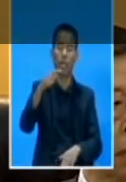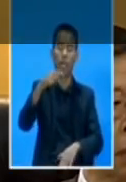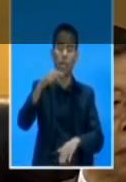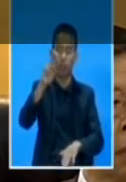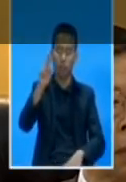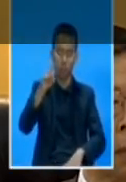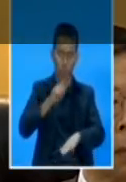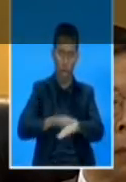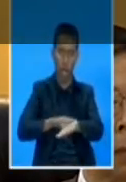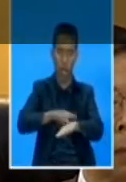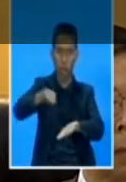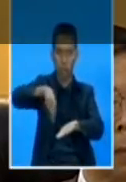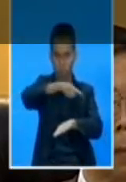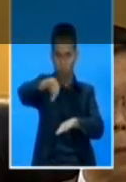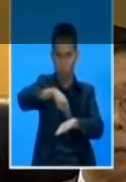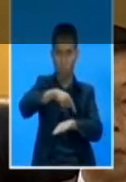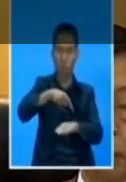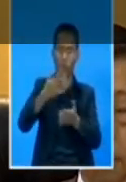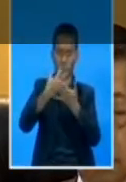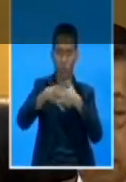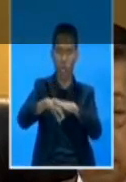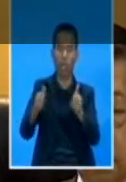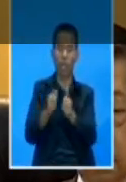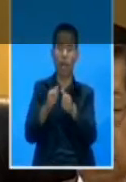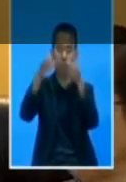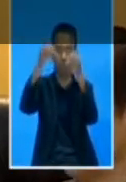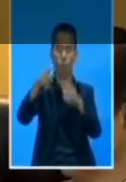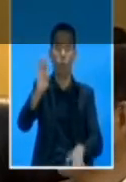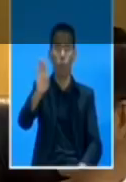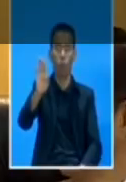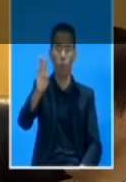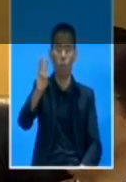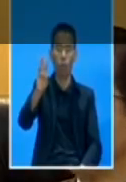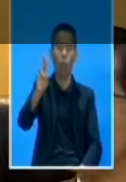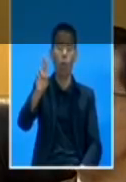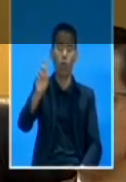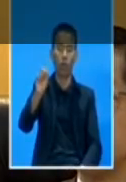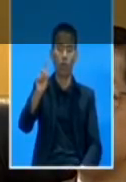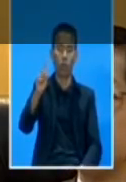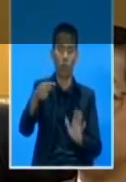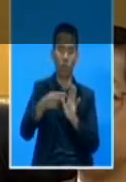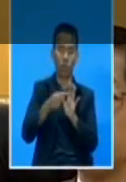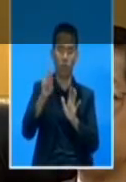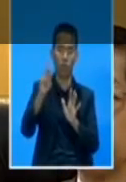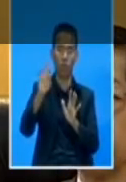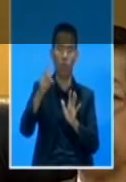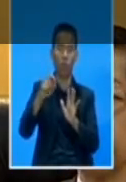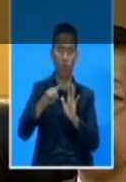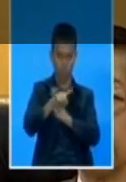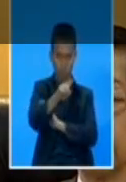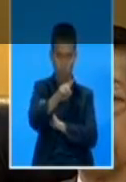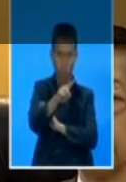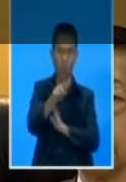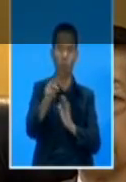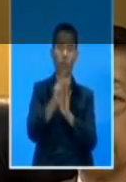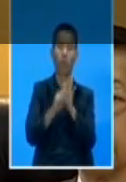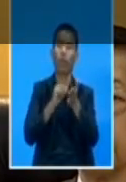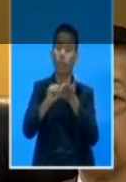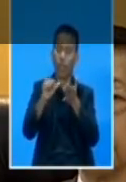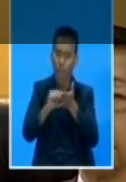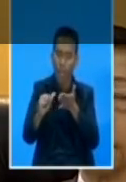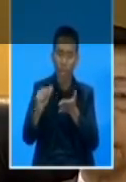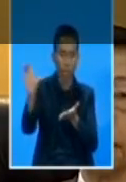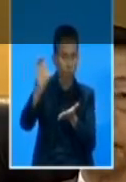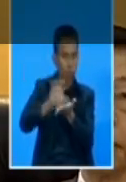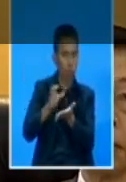งก็ต้องประสานกับทางอาจารย์บวรศักดิ์คือปฏิรูปกฎหมายบางเรื่องใช้งบประมาณบ้างบางเรื่องใช้งบประม